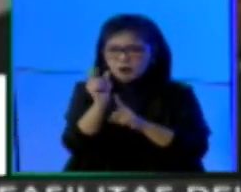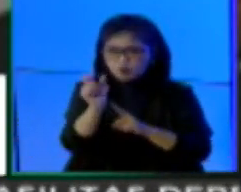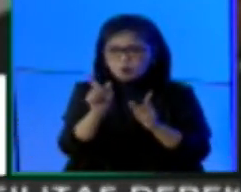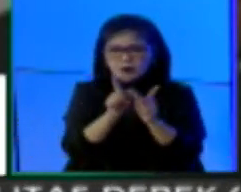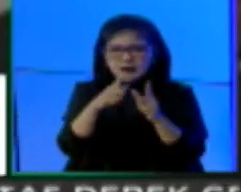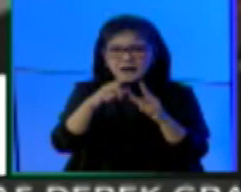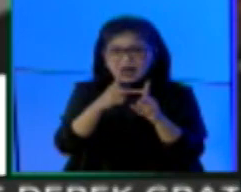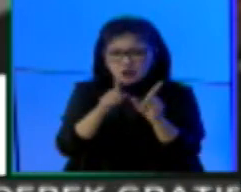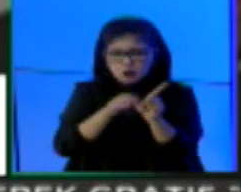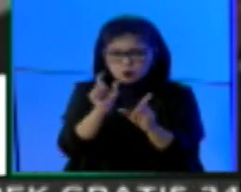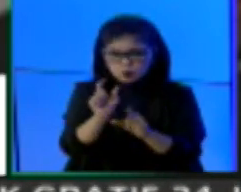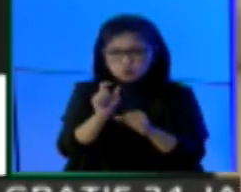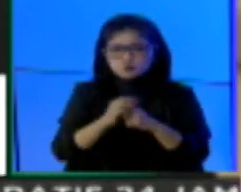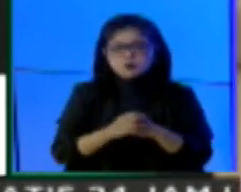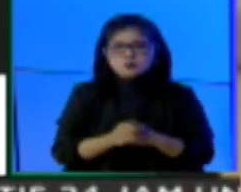Setiawan.